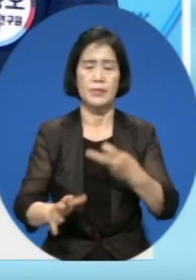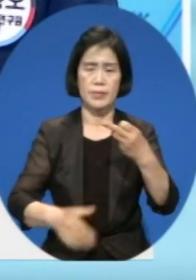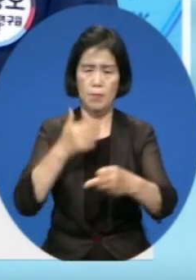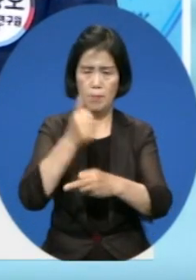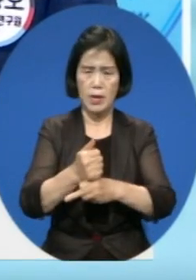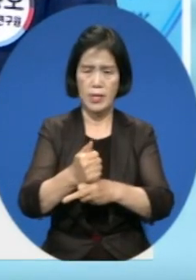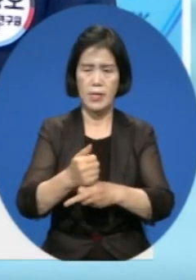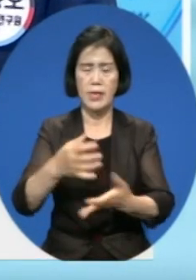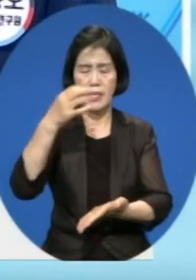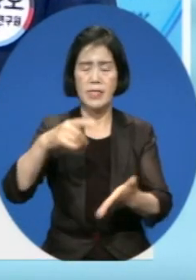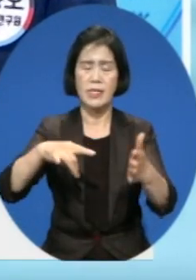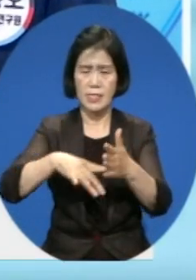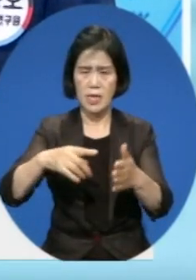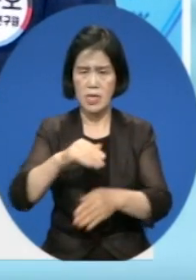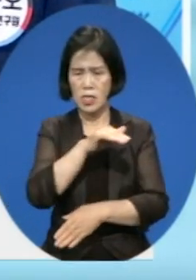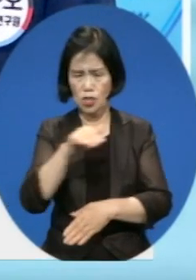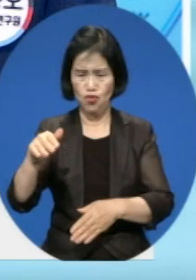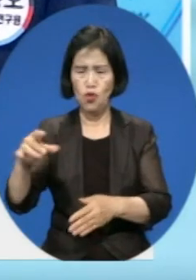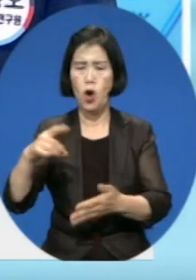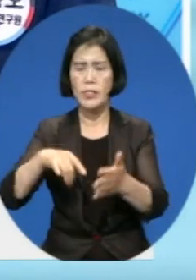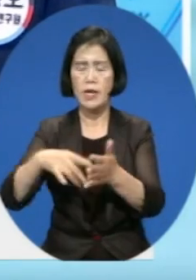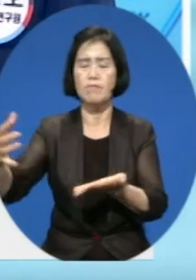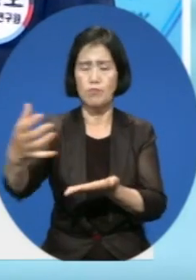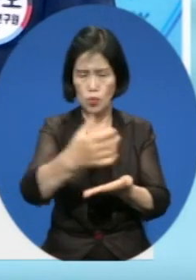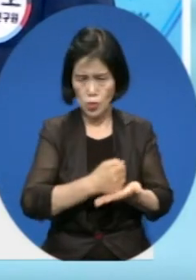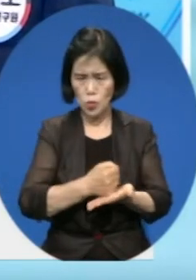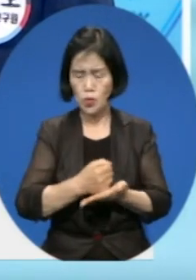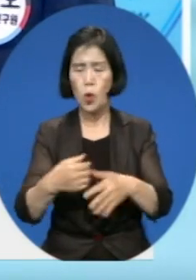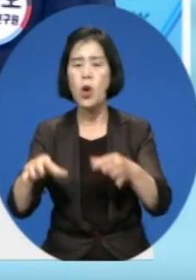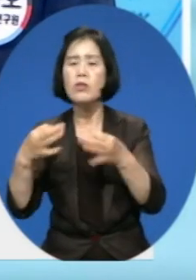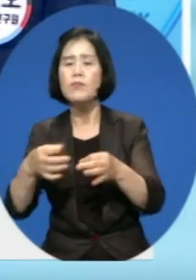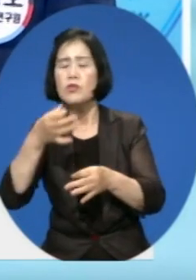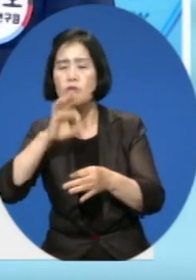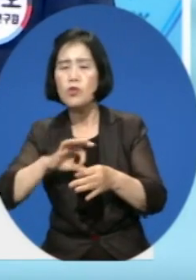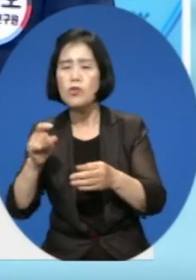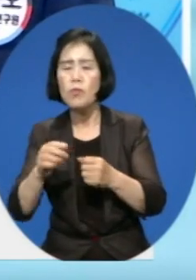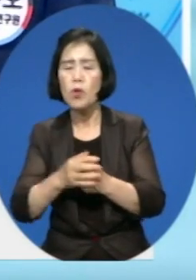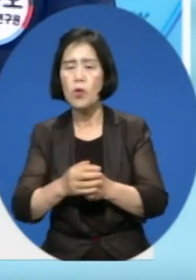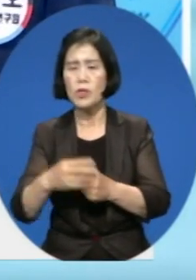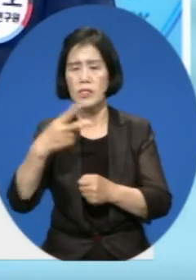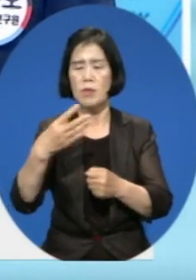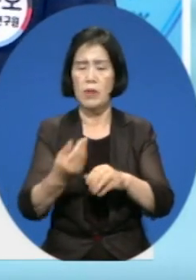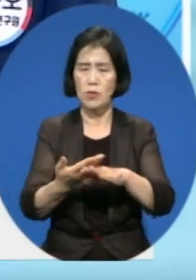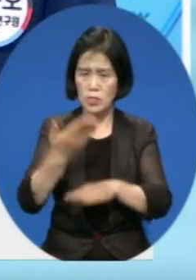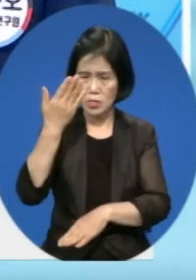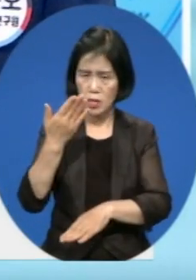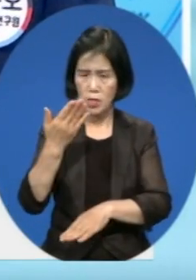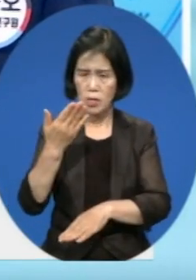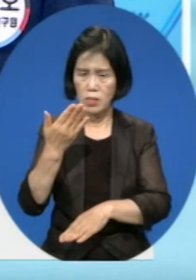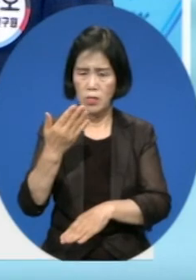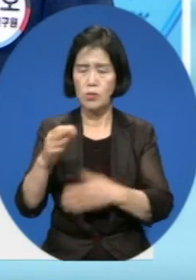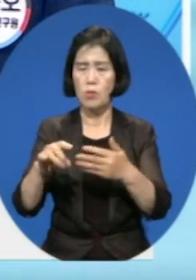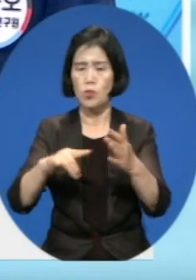그러면 재산세를 기준으로 해서 걷어들이는 네. 부분 그리고 금융소득은 다 되거든요. 그리고 2천만 원 넘는 사람은 또 그걸 뭐